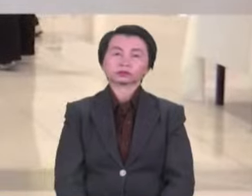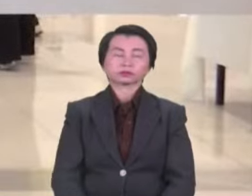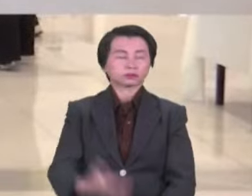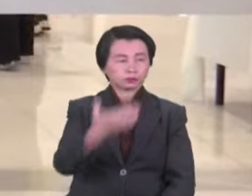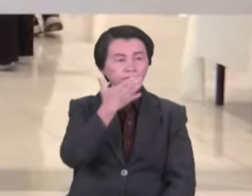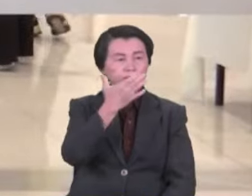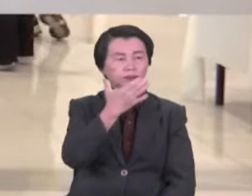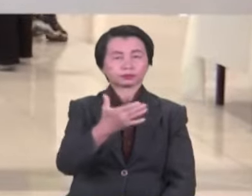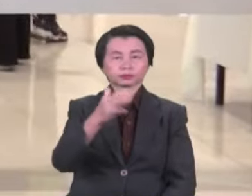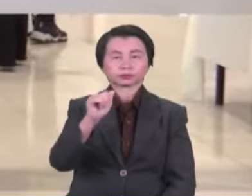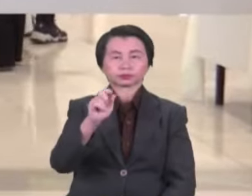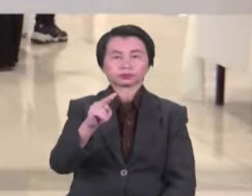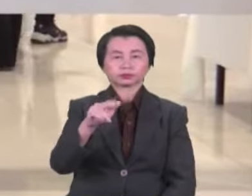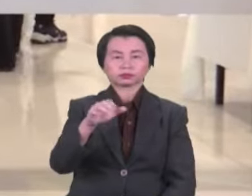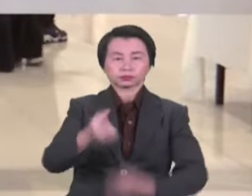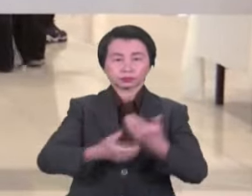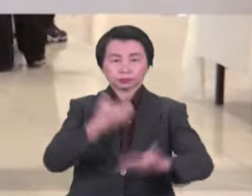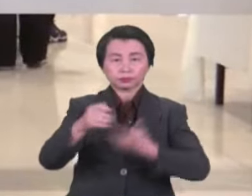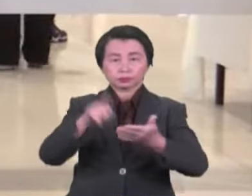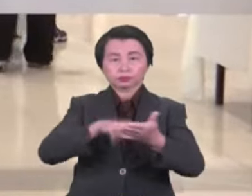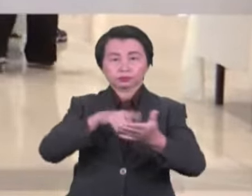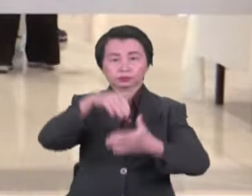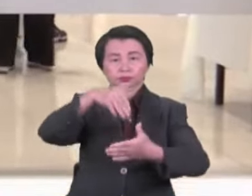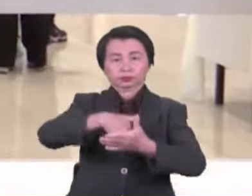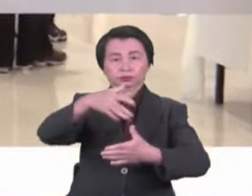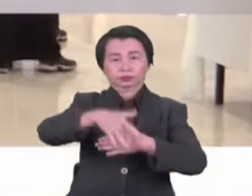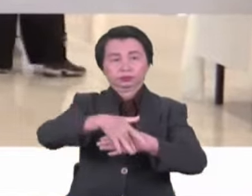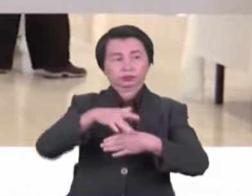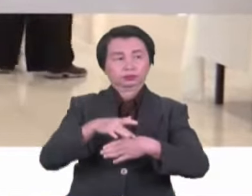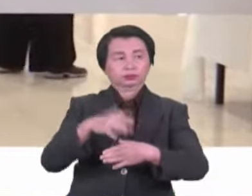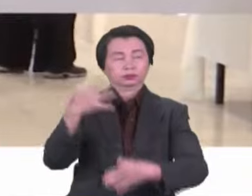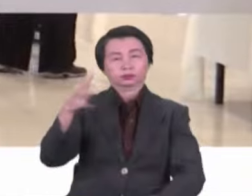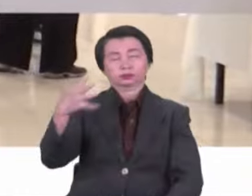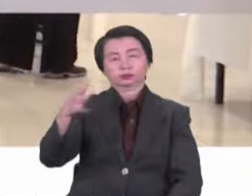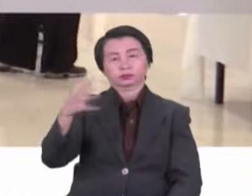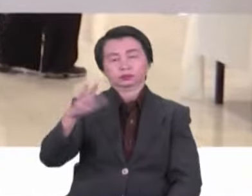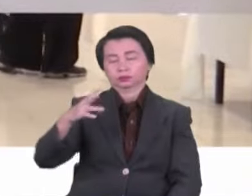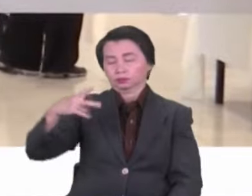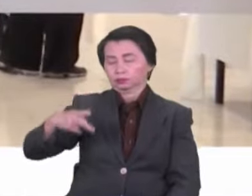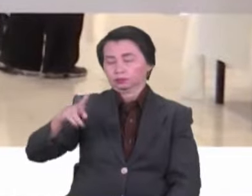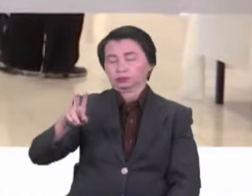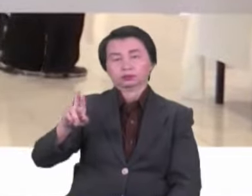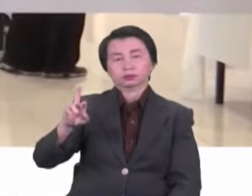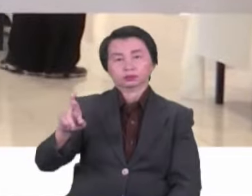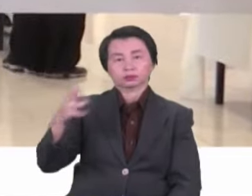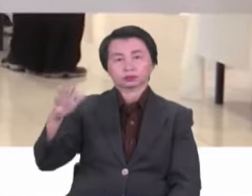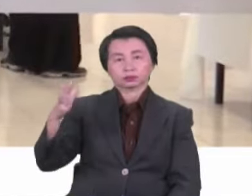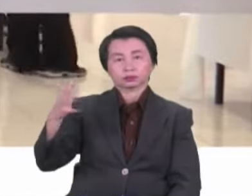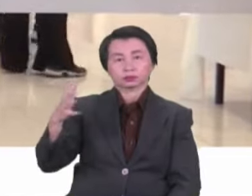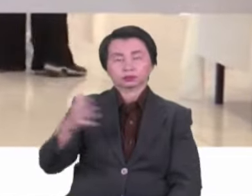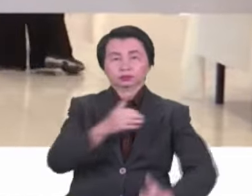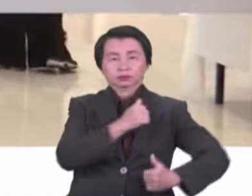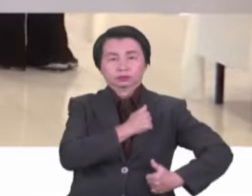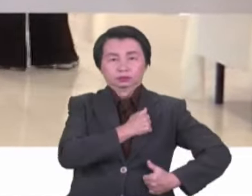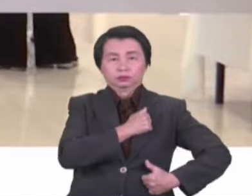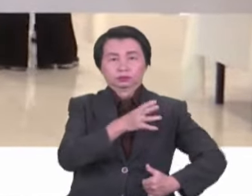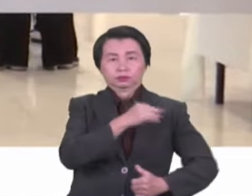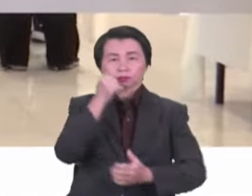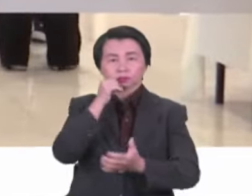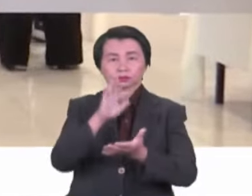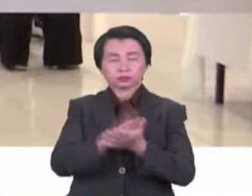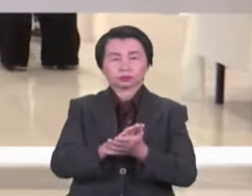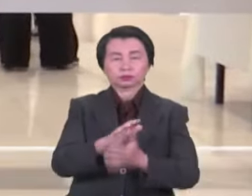Terima kasih, Hanas. Proses pengundian awal pilihan raya umum ke-15, PRU-15, melibatkan tentera dan pasangan